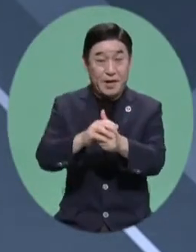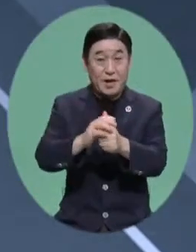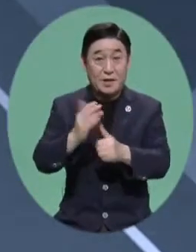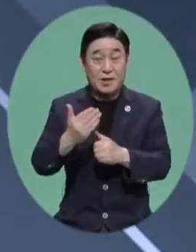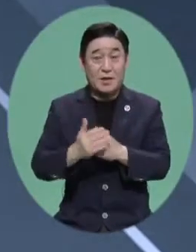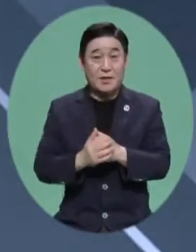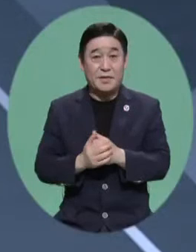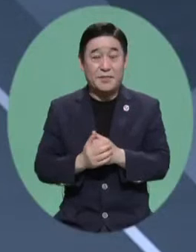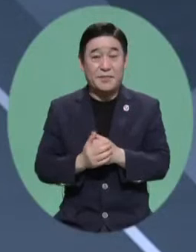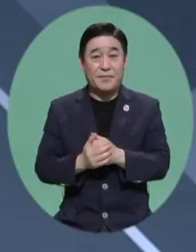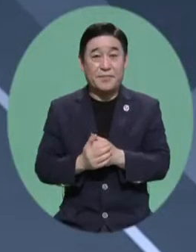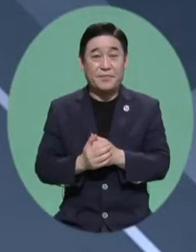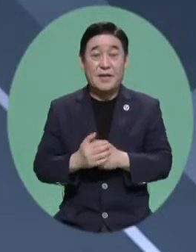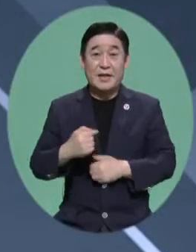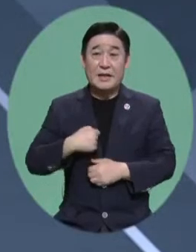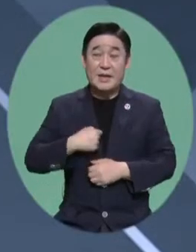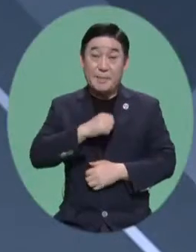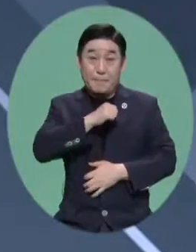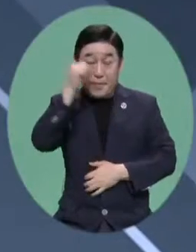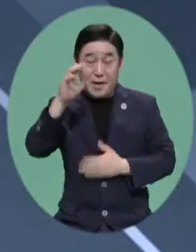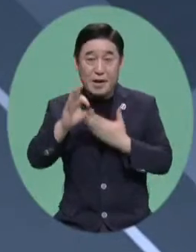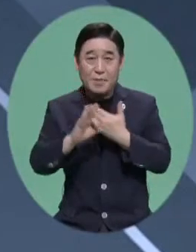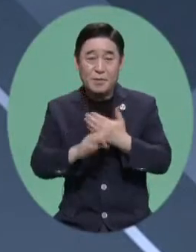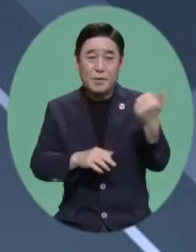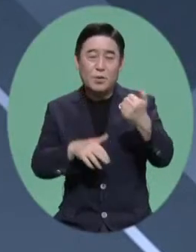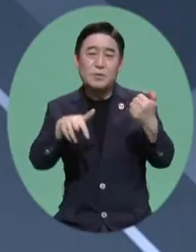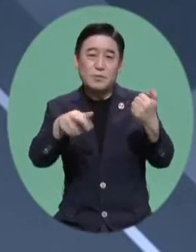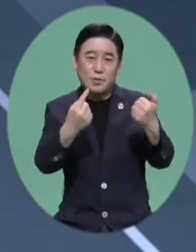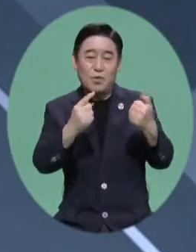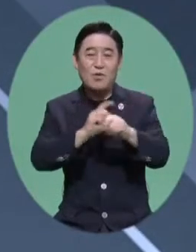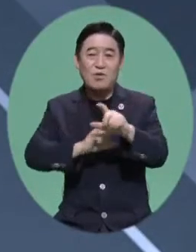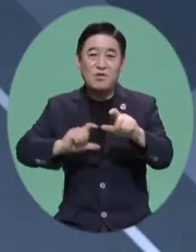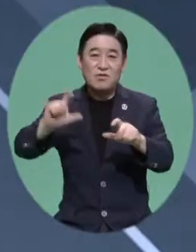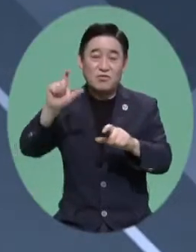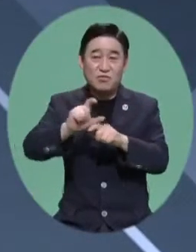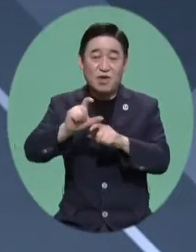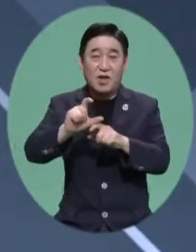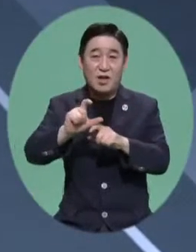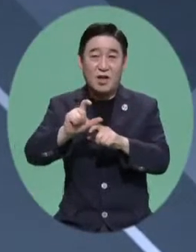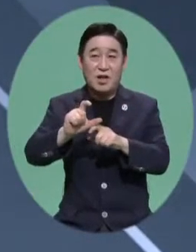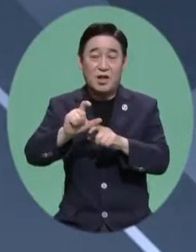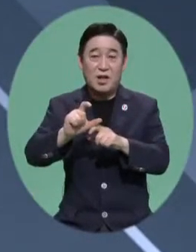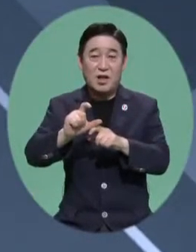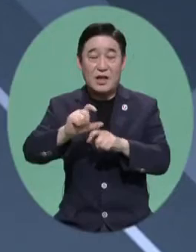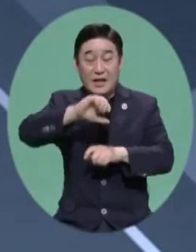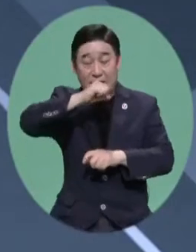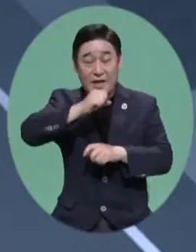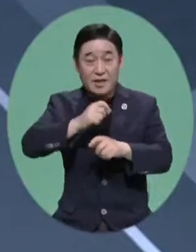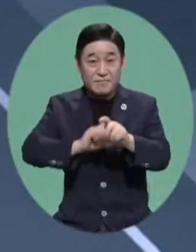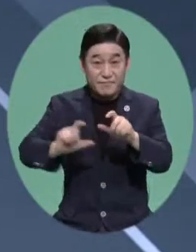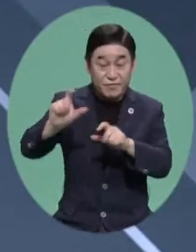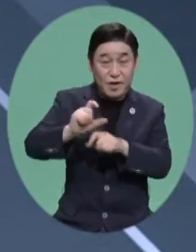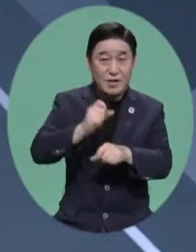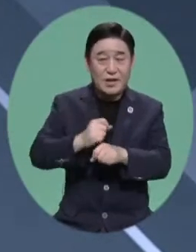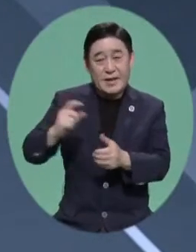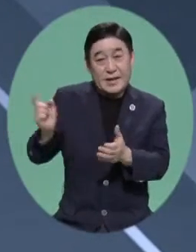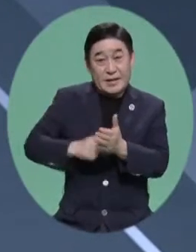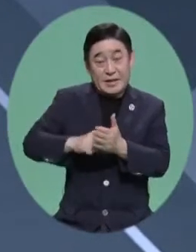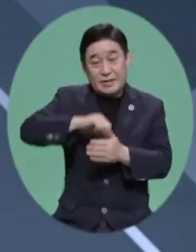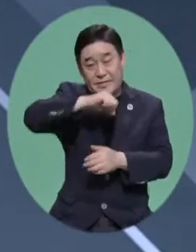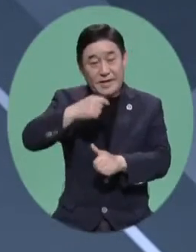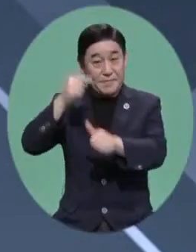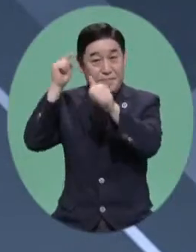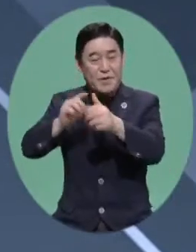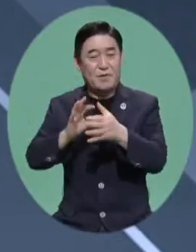알고 생각합니다 제가 당선이 되면 50조원 추가 체결 으 추경 또는 긴급 재정